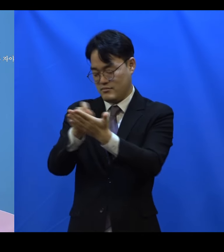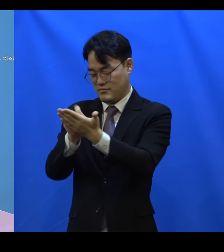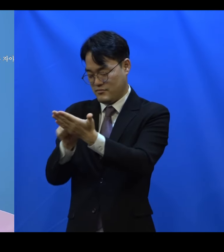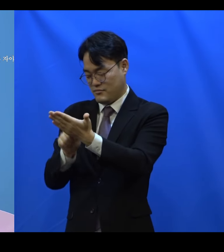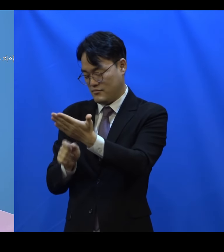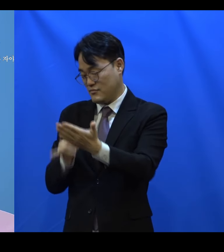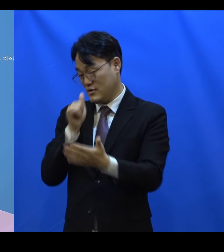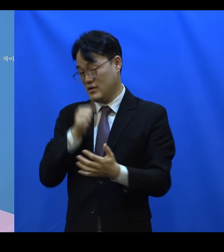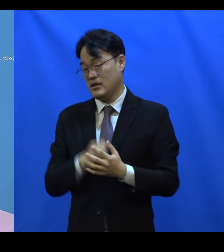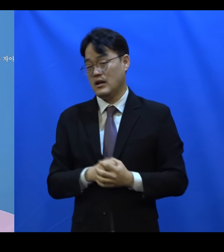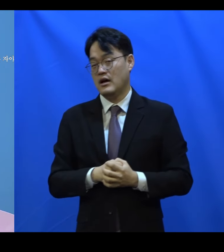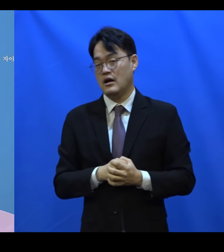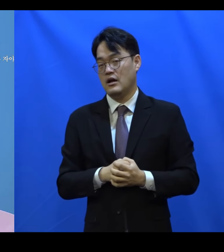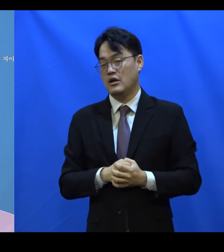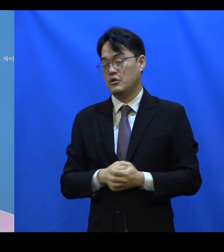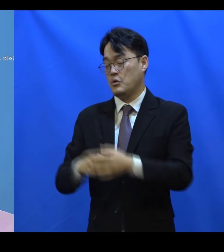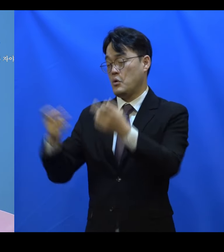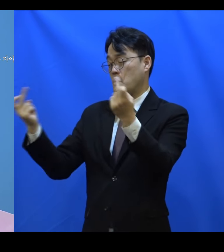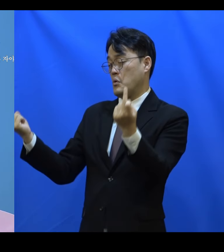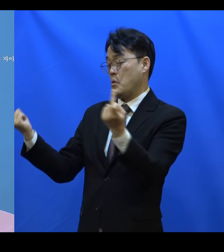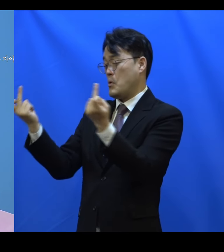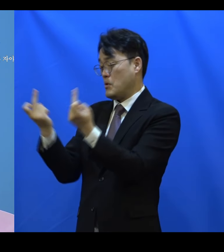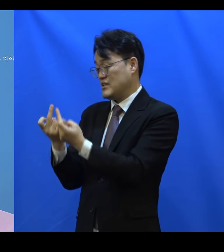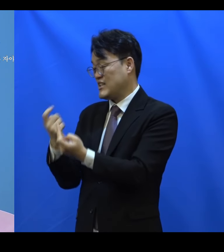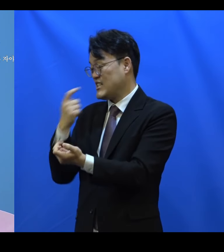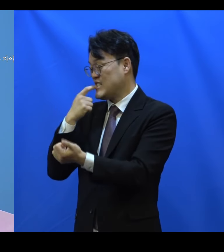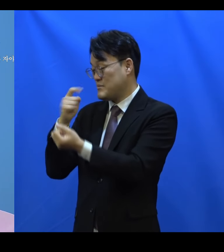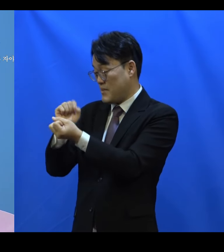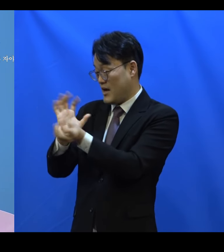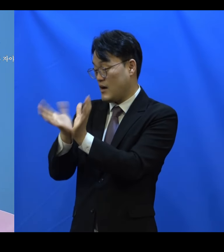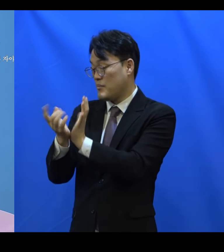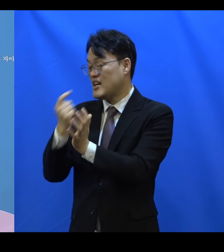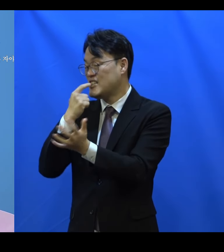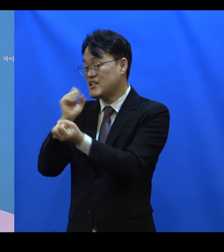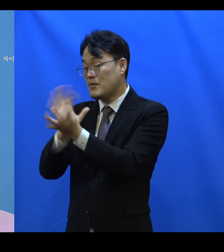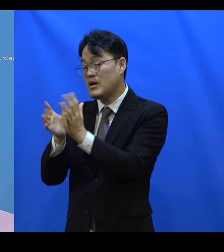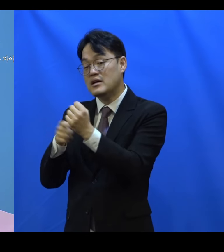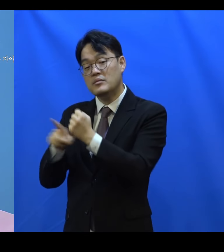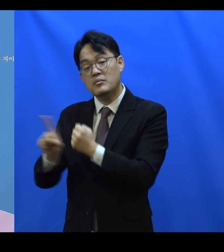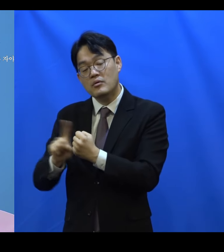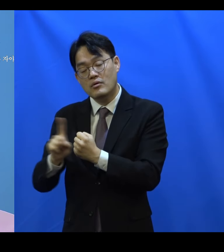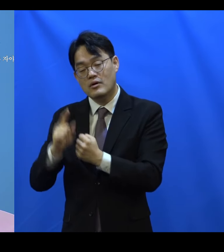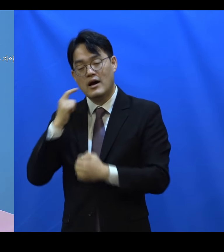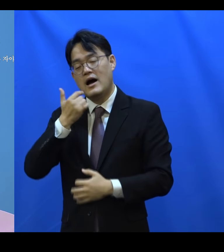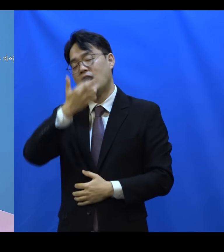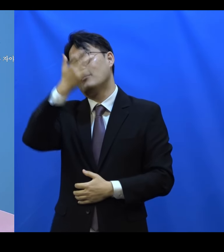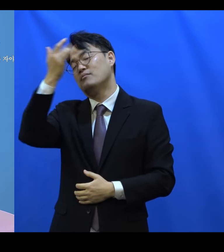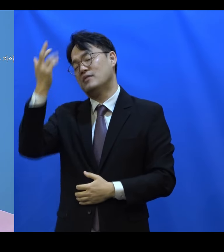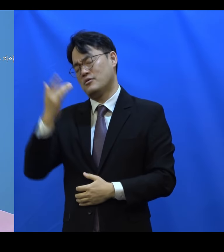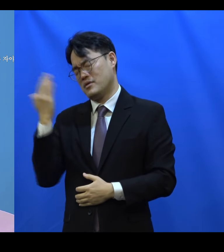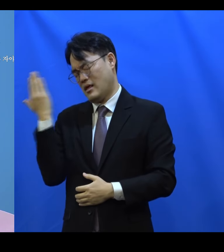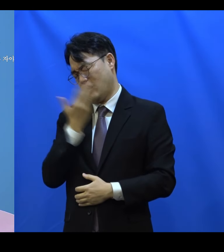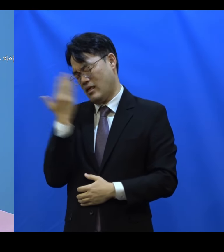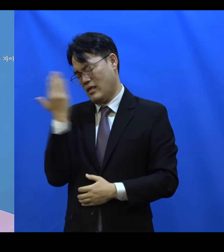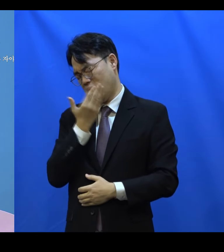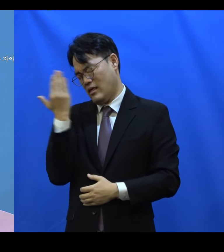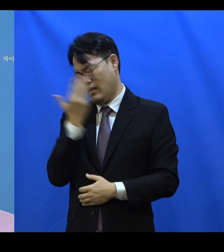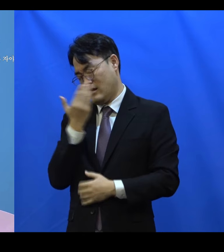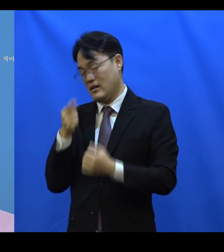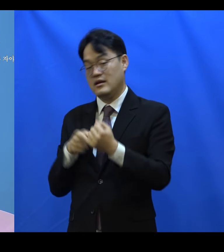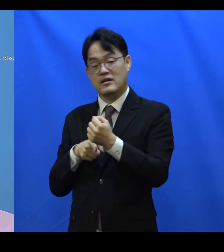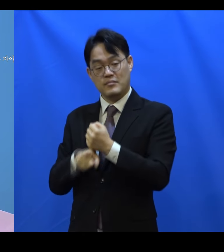골짜기의 백합화, 아름다움과 순결함을 강조한, 그리고 점없고 흠없는 어린 양이